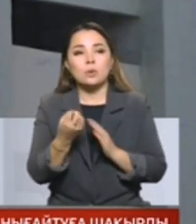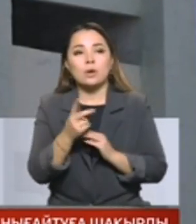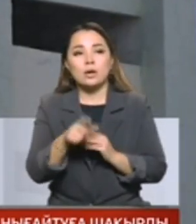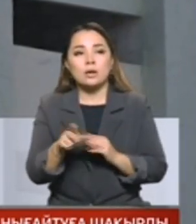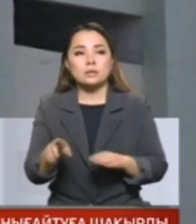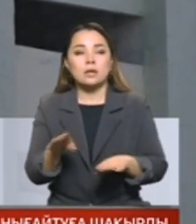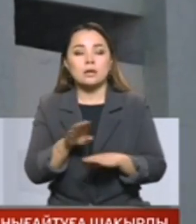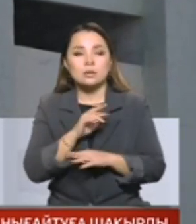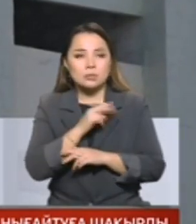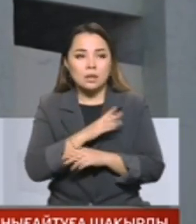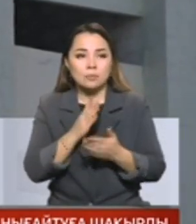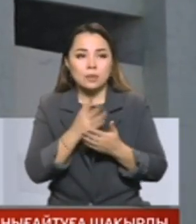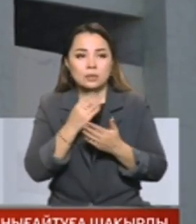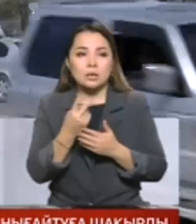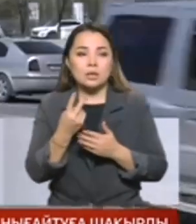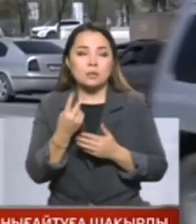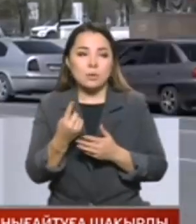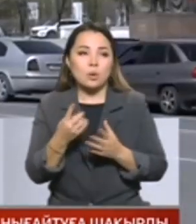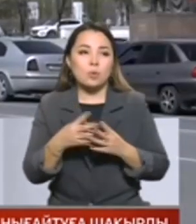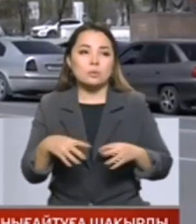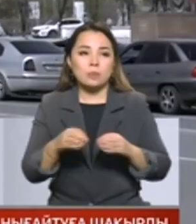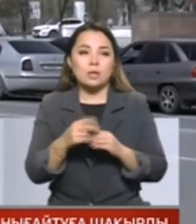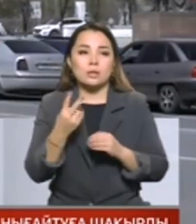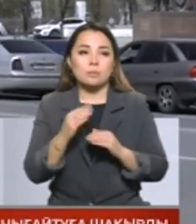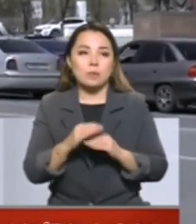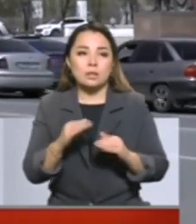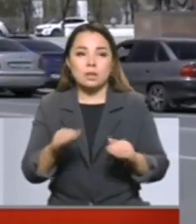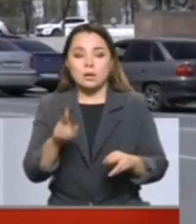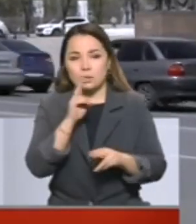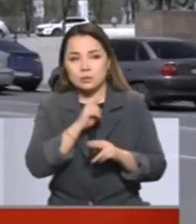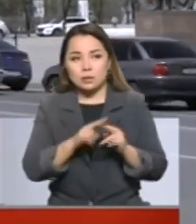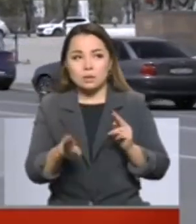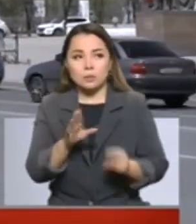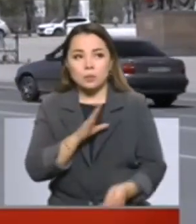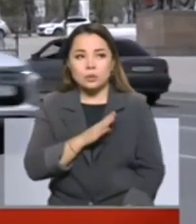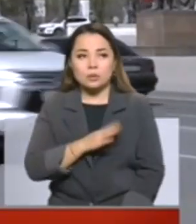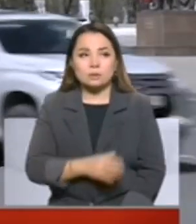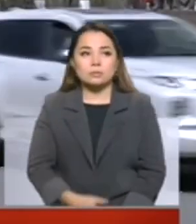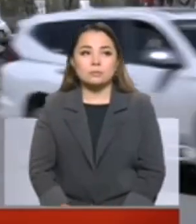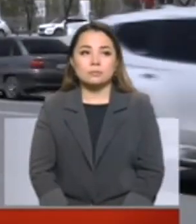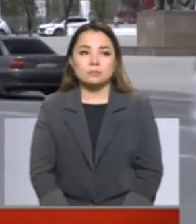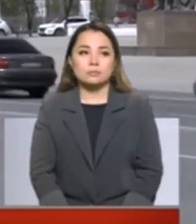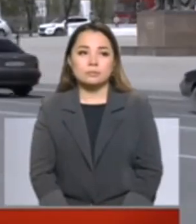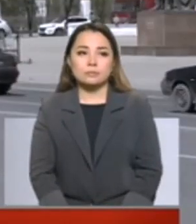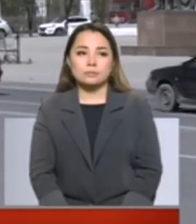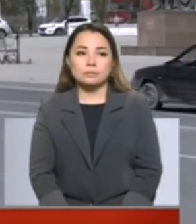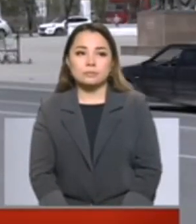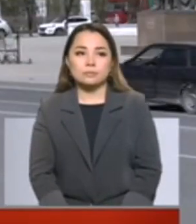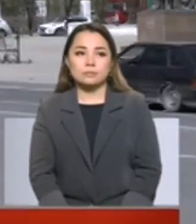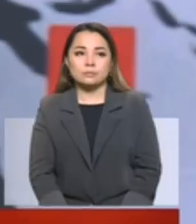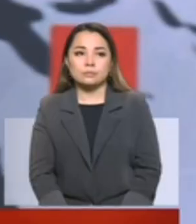уланды. Бір отбасы екі бірдей баласынан айырылып қалды. Аягөз Оралбайқызы, Зілбай Нұрбай, Қазақстан ұлттық арнасы, Ақтау.